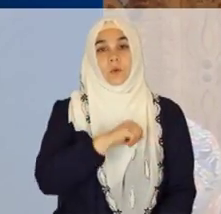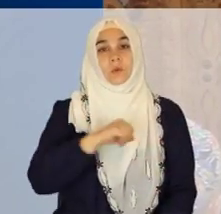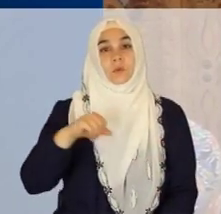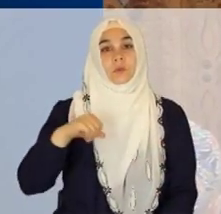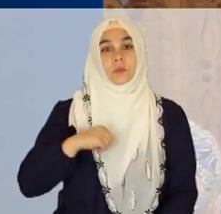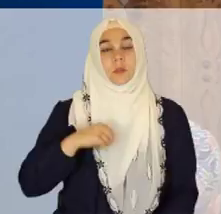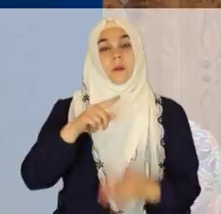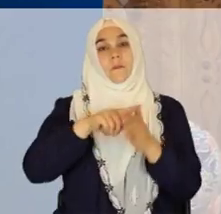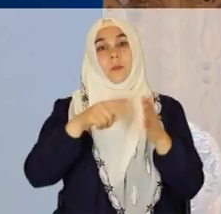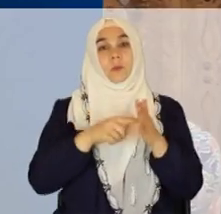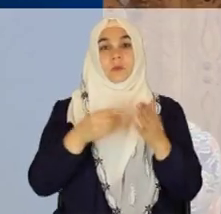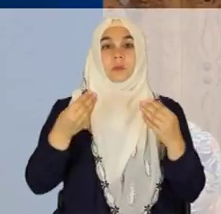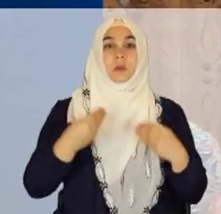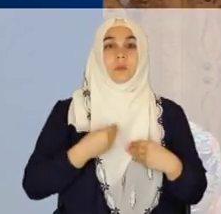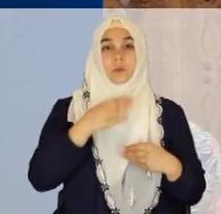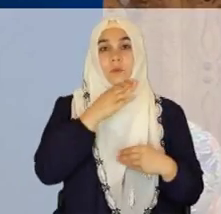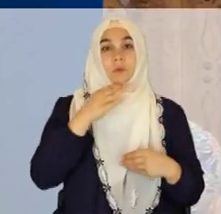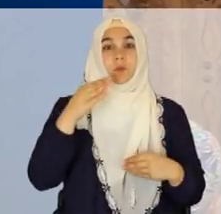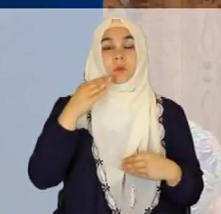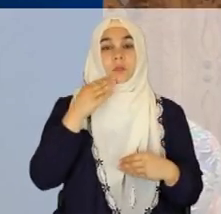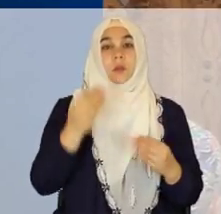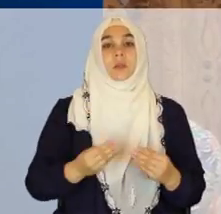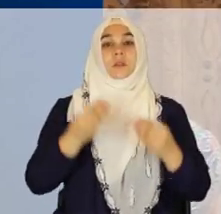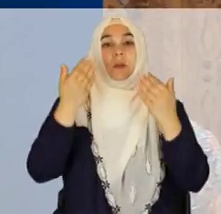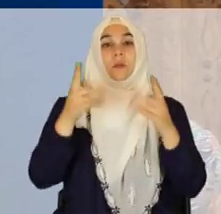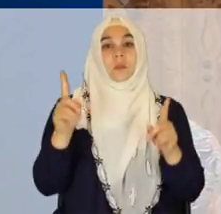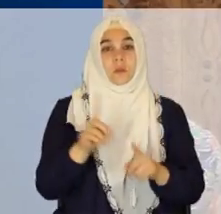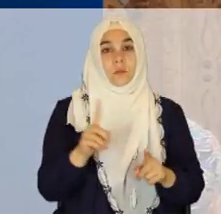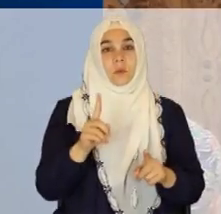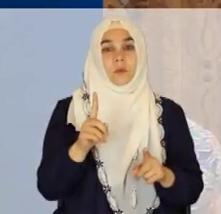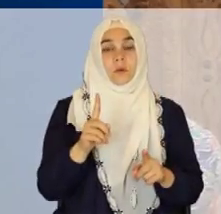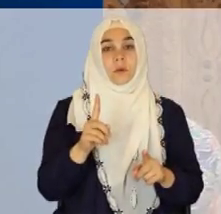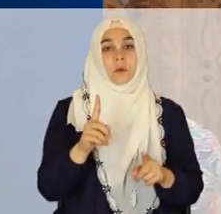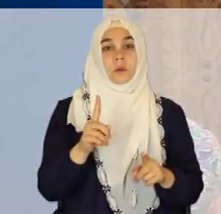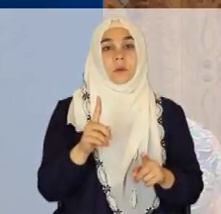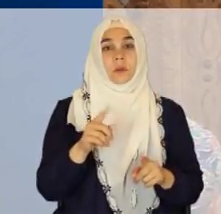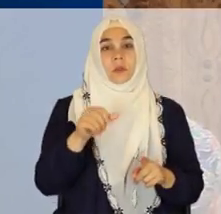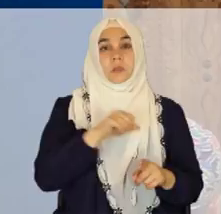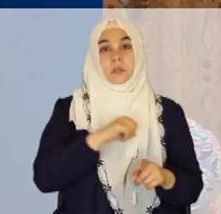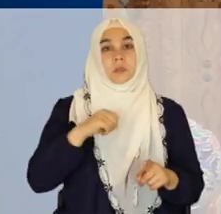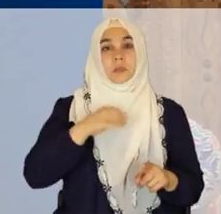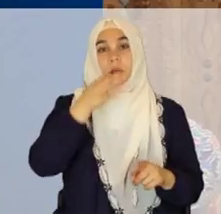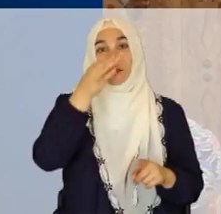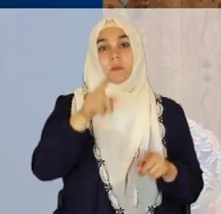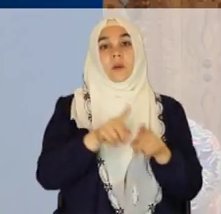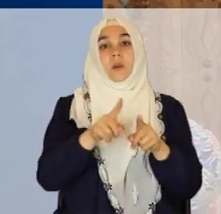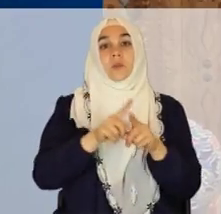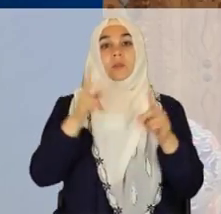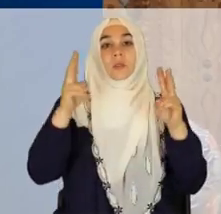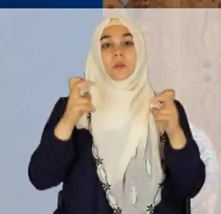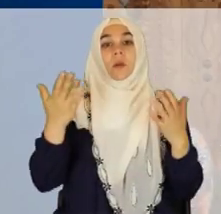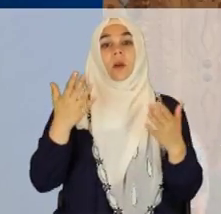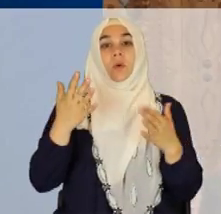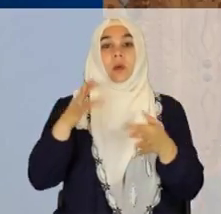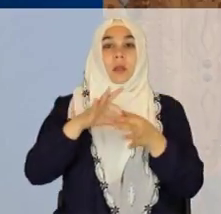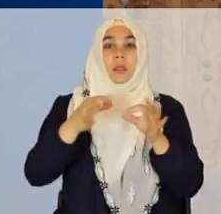o'z-o'zidan savol paydo bo'ladi. Zakot nima-yu? Uni siz aytayotgan mavzuga bog'liqligi bormi